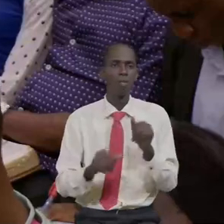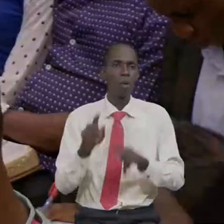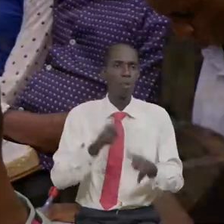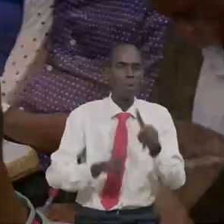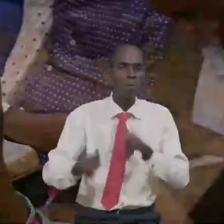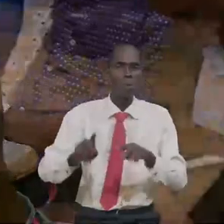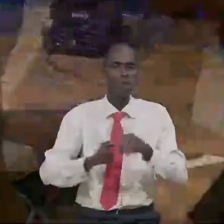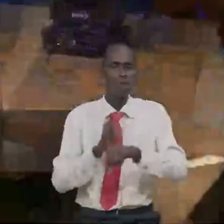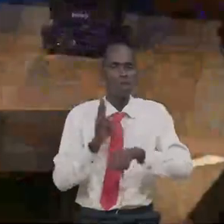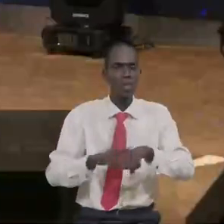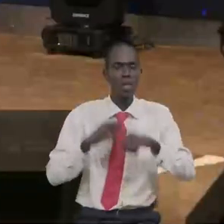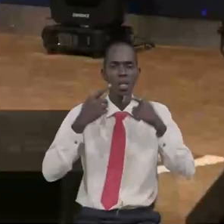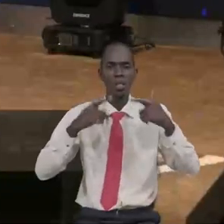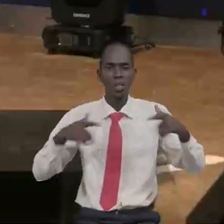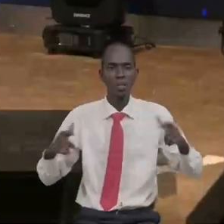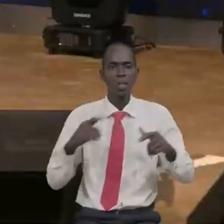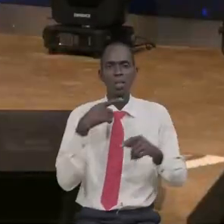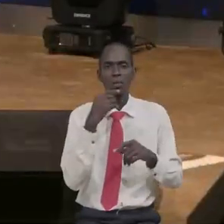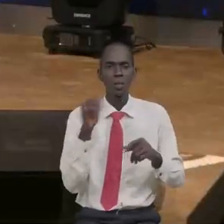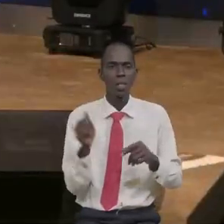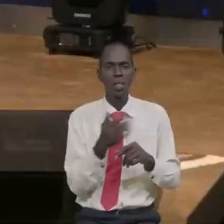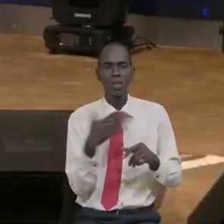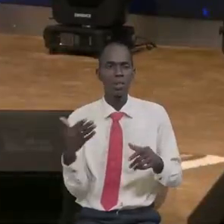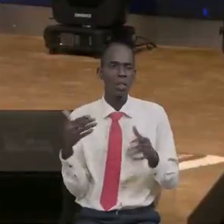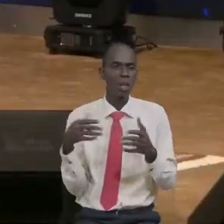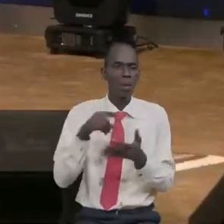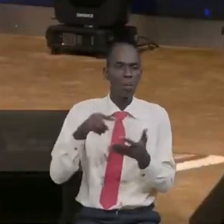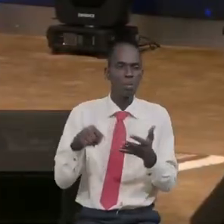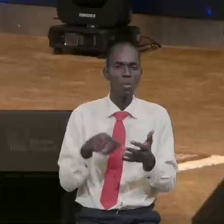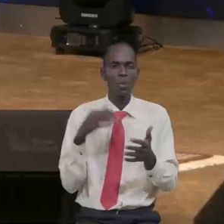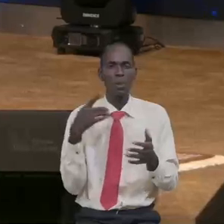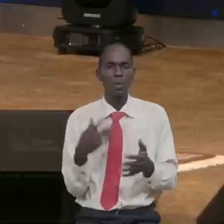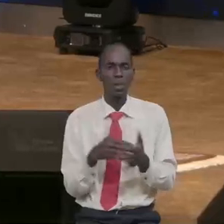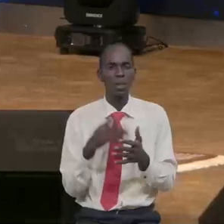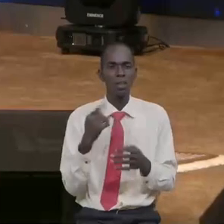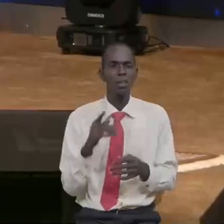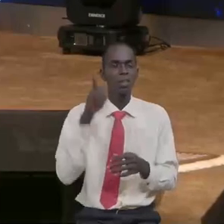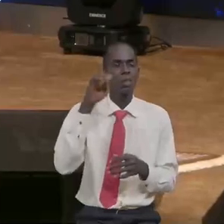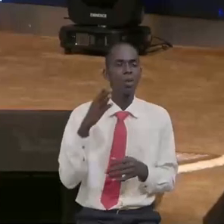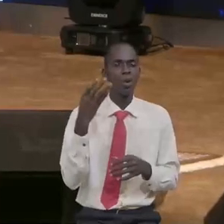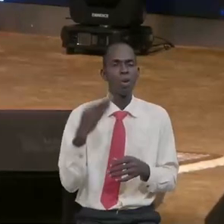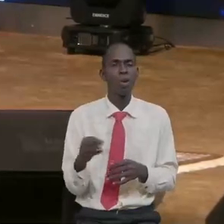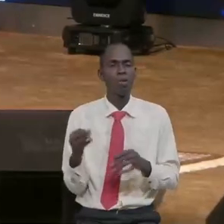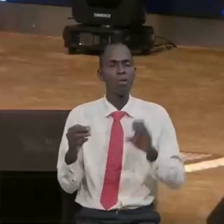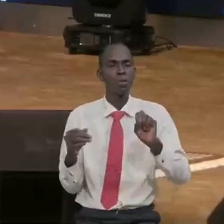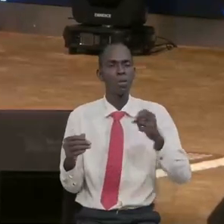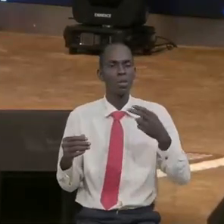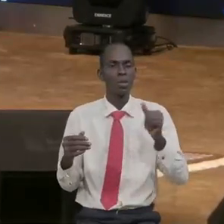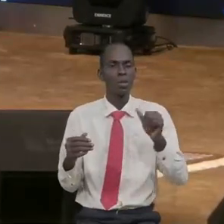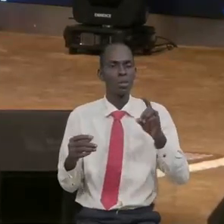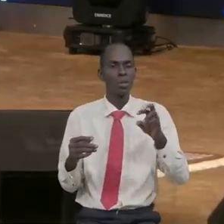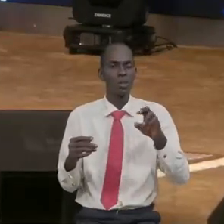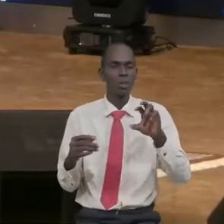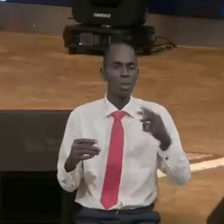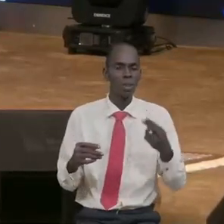langue qu'il appartienne, qui parlera mal du Dieu de Shadrach, de Meshach et d'Abednego, sera mis en